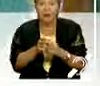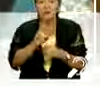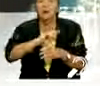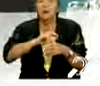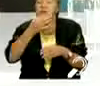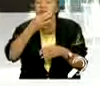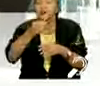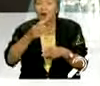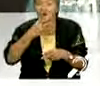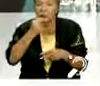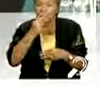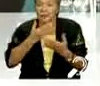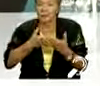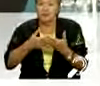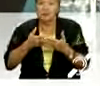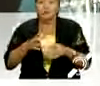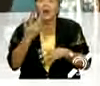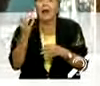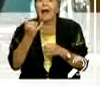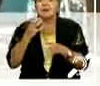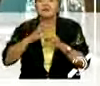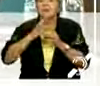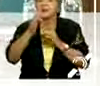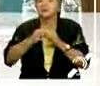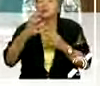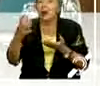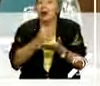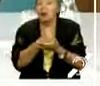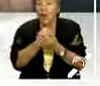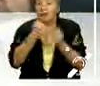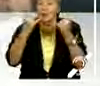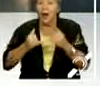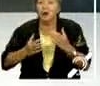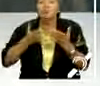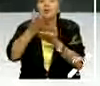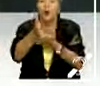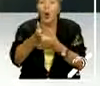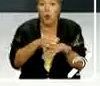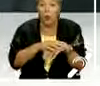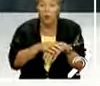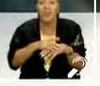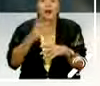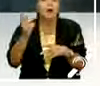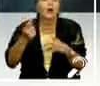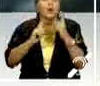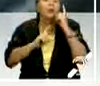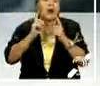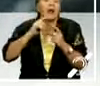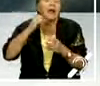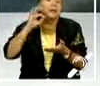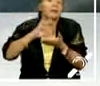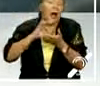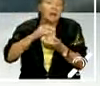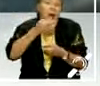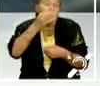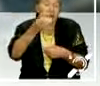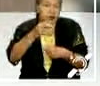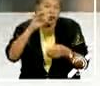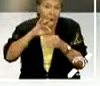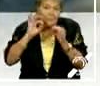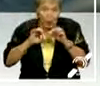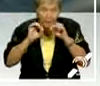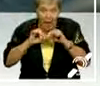spuneai și tu, iată, vorbim despre ce măsuri vor fi luate de acum înainte. Potrivit unor surse, în acest